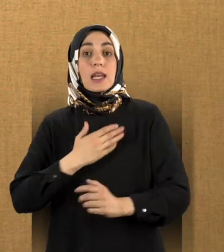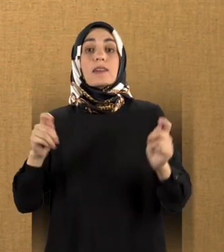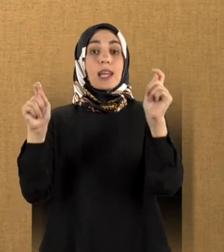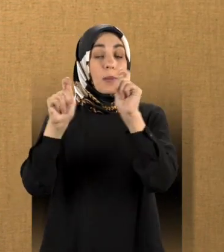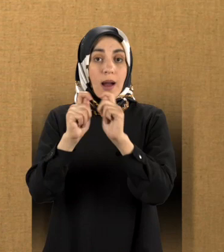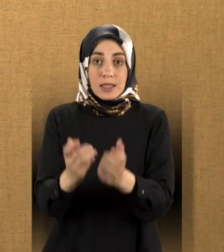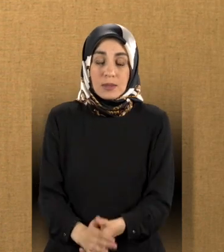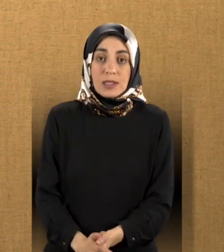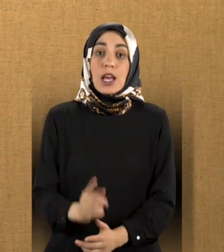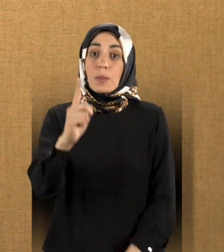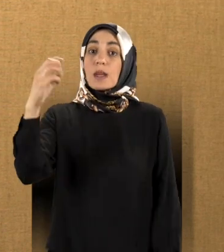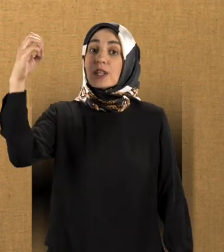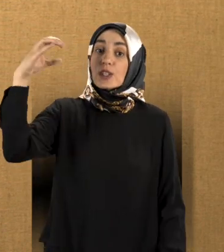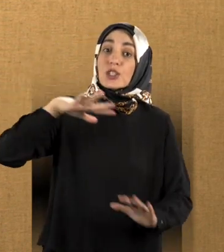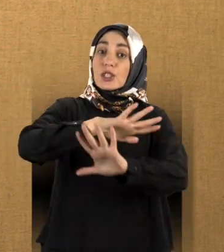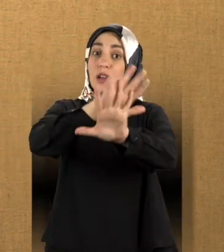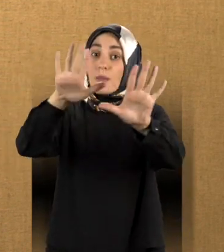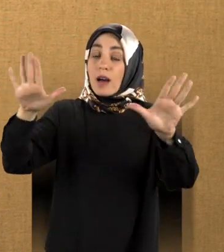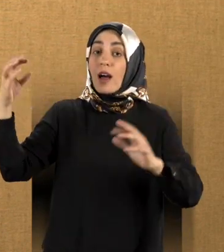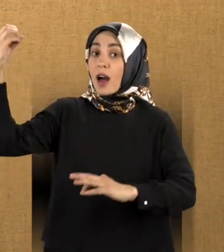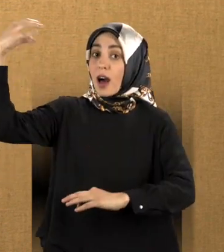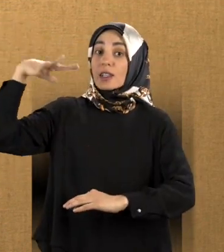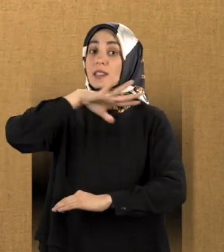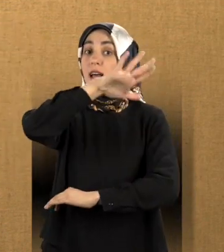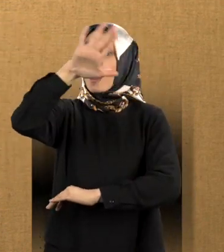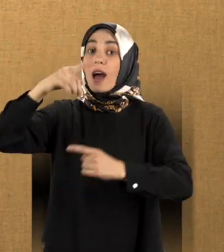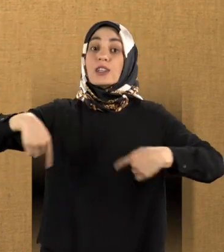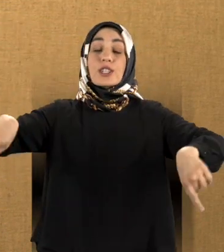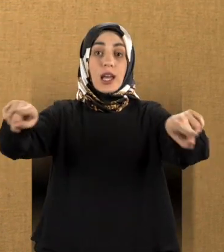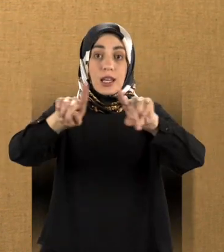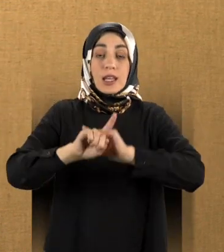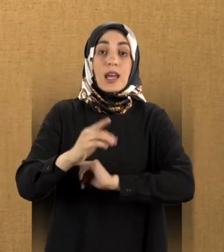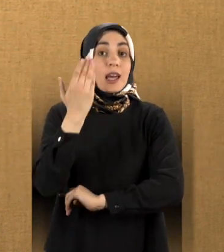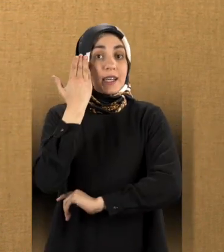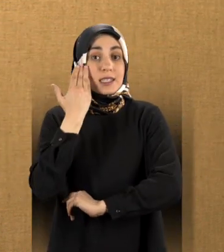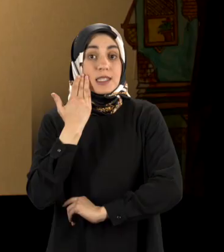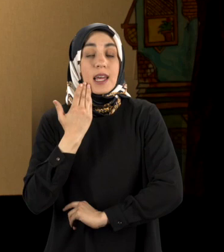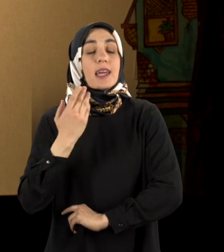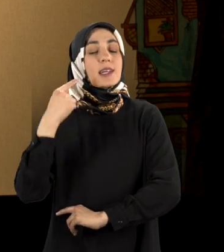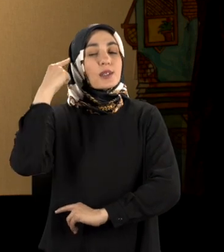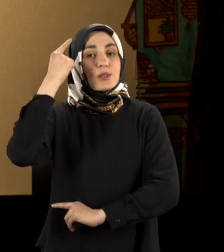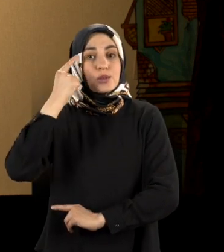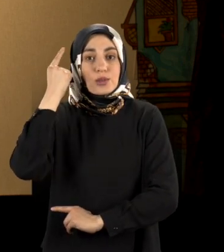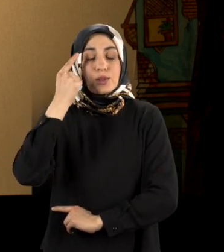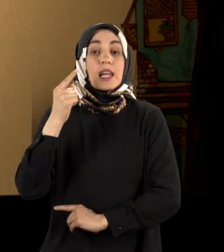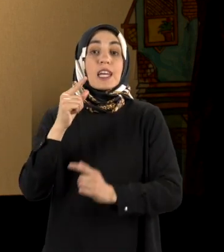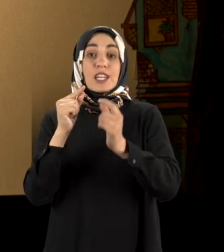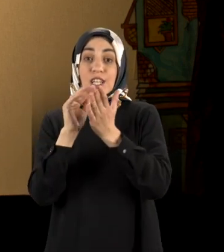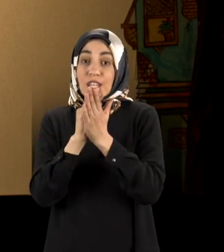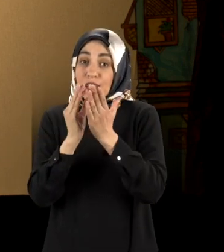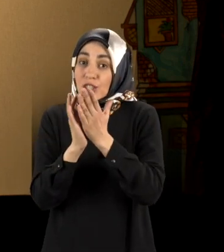hayat hem sevgidir perdemiz bir ışıkmen bağıdır aydınlatır her çehreyi seyrine